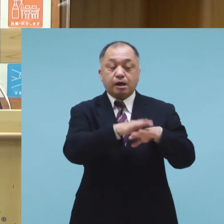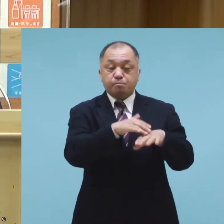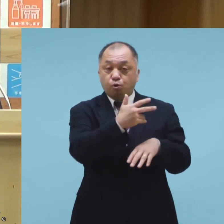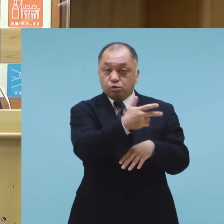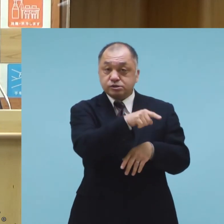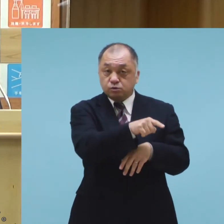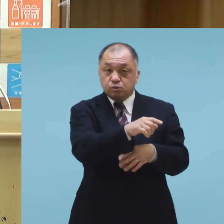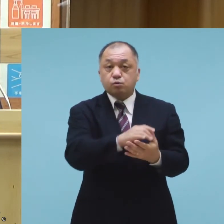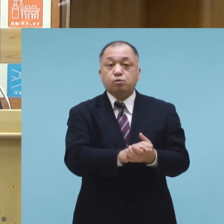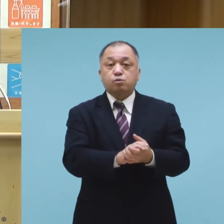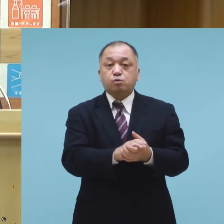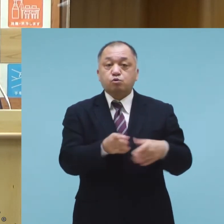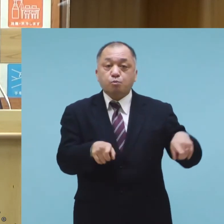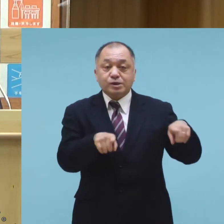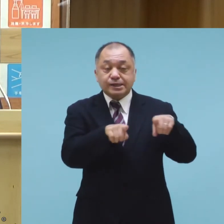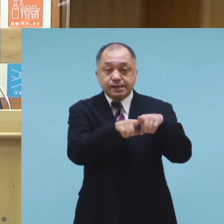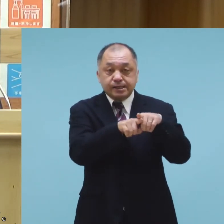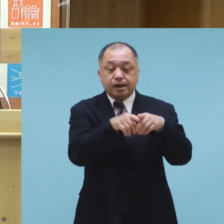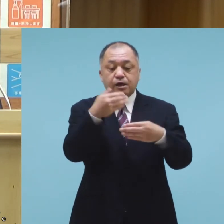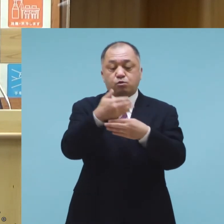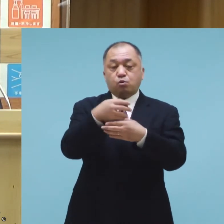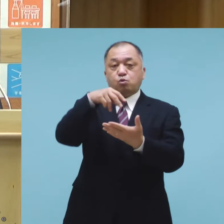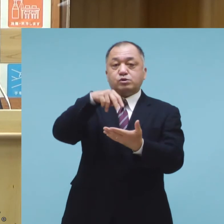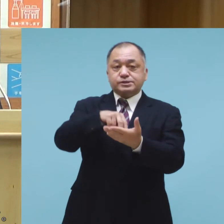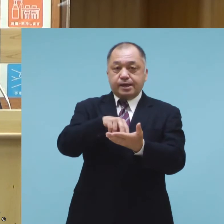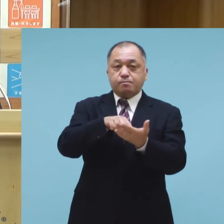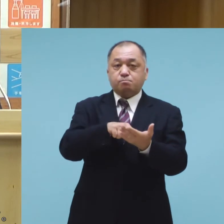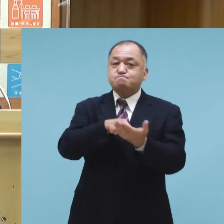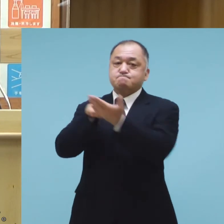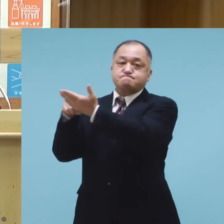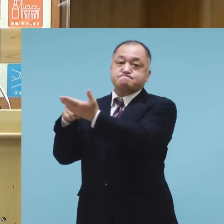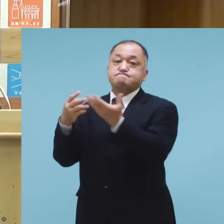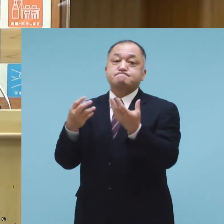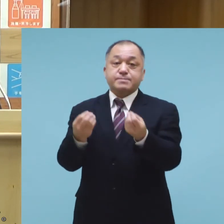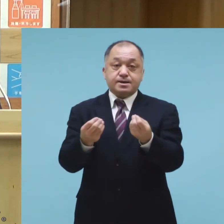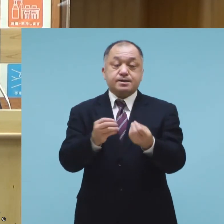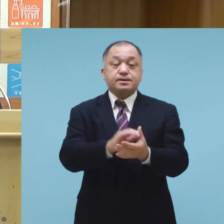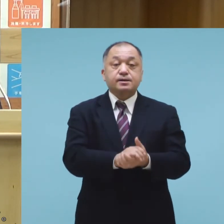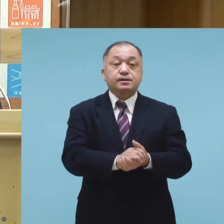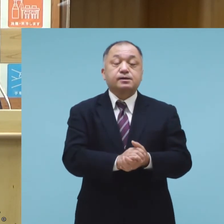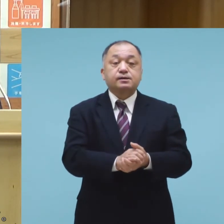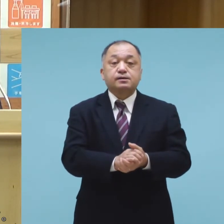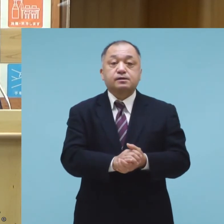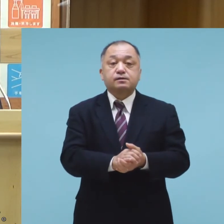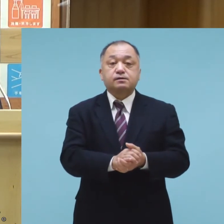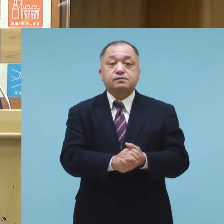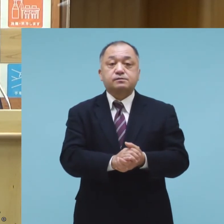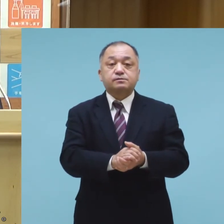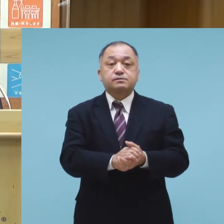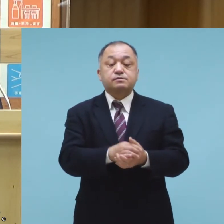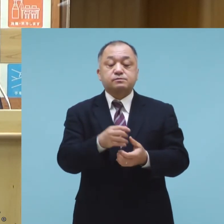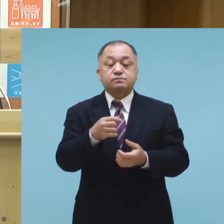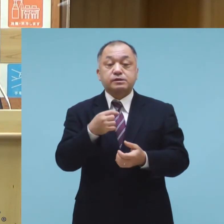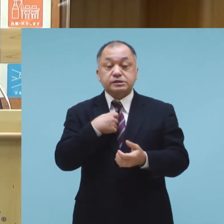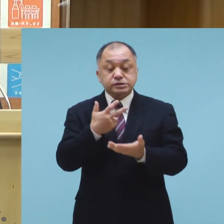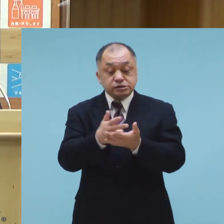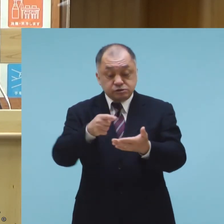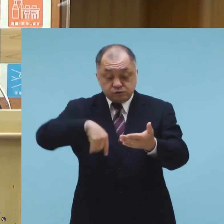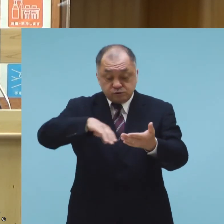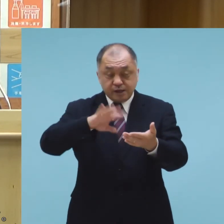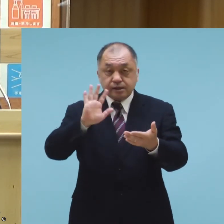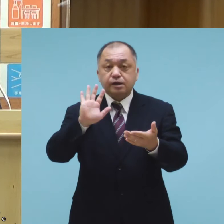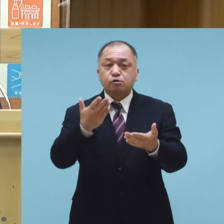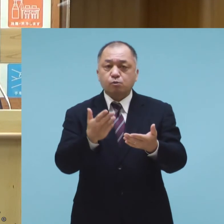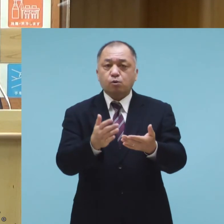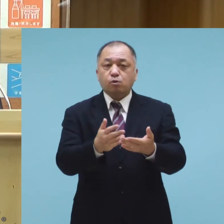ですね、ともにまた道としても要請をさせていただきました。まあ、そういった状況の中でちょっと私のところに手元にないですが、全国